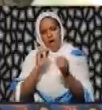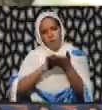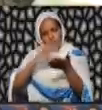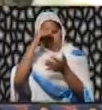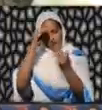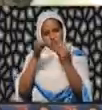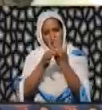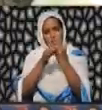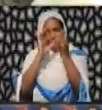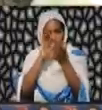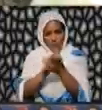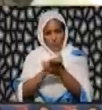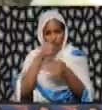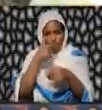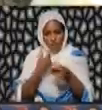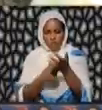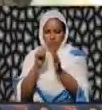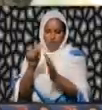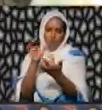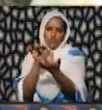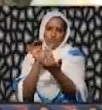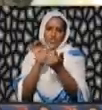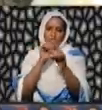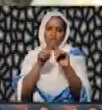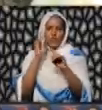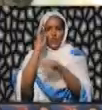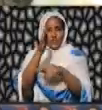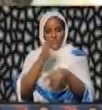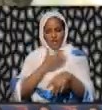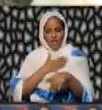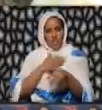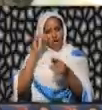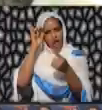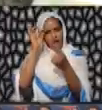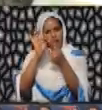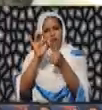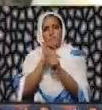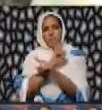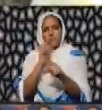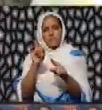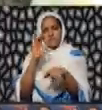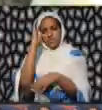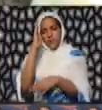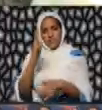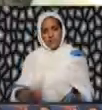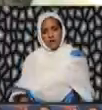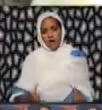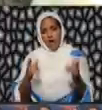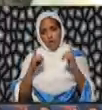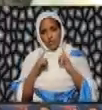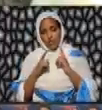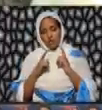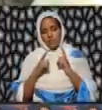አይ በመምህርነት በትዳር ተወስየም ካለ ያ የራሱ መብት ነው። ነገር ግን ወደፊት እኔ ያስኩለት ያው እግዚአብሔር እንግዲህ ካኖረ